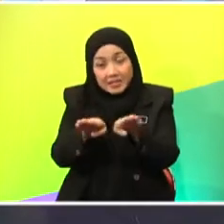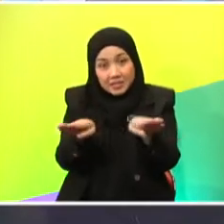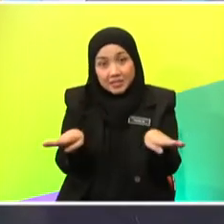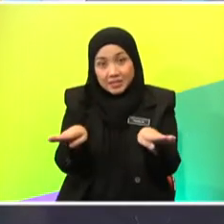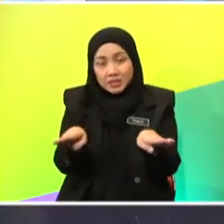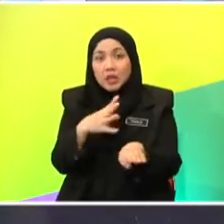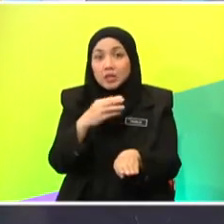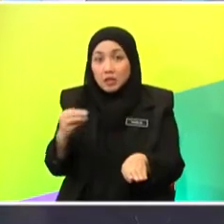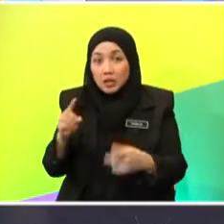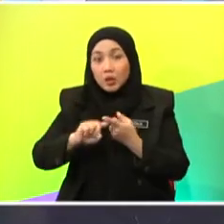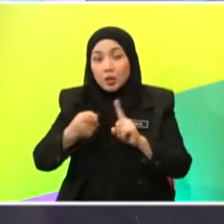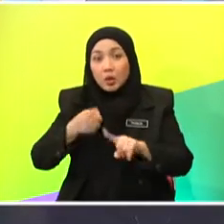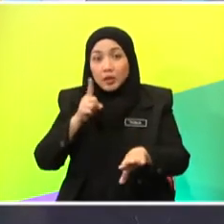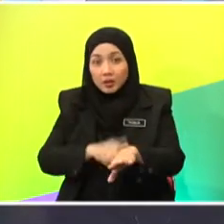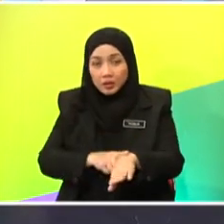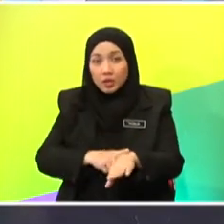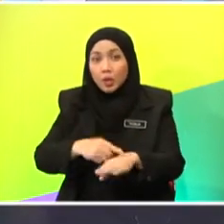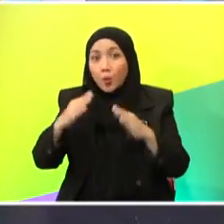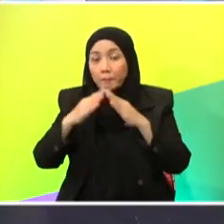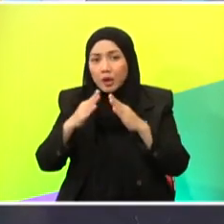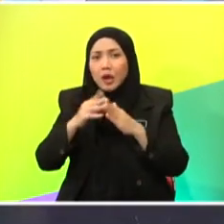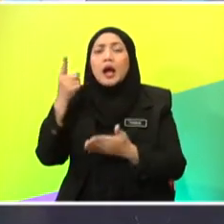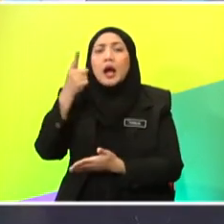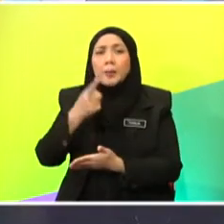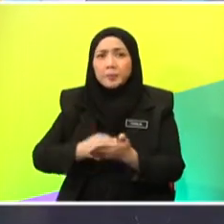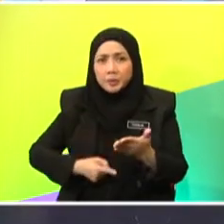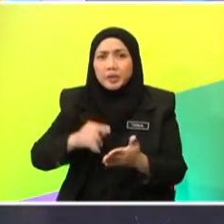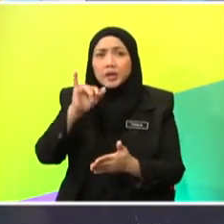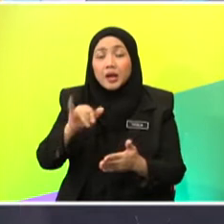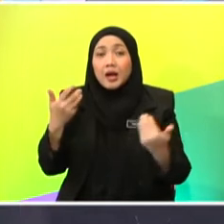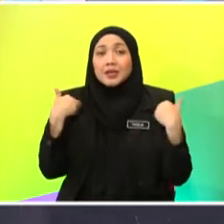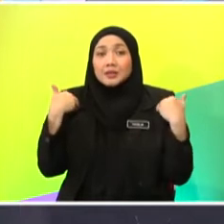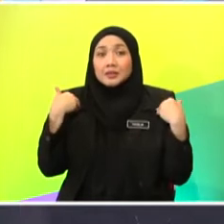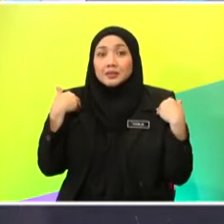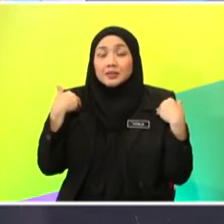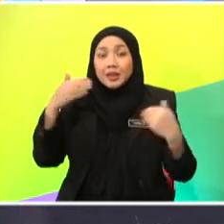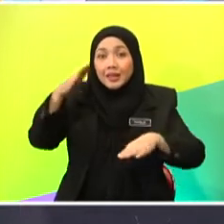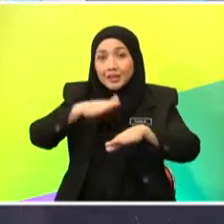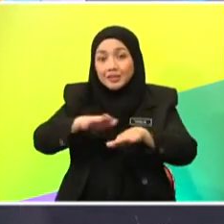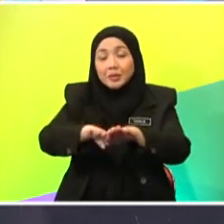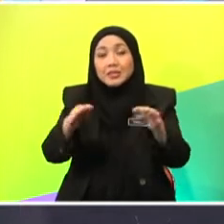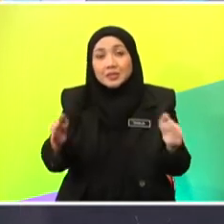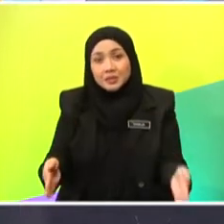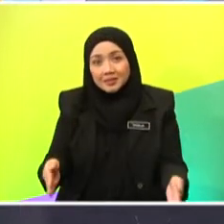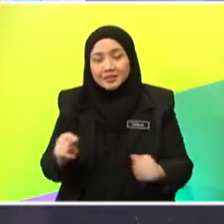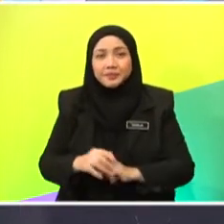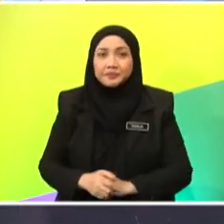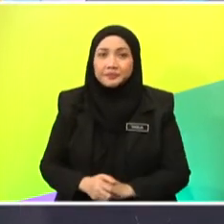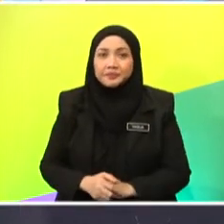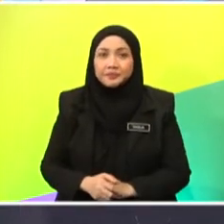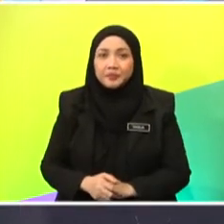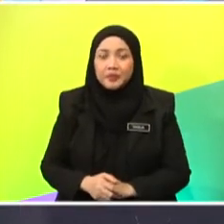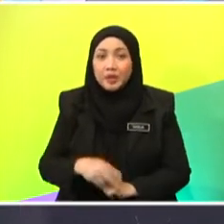dan kawan-kawan di rumah boleh tengok apa ini kedepan muach Oke begitu Tengah Iya ini adalah